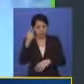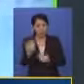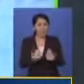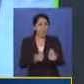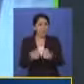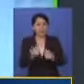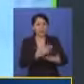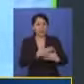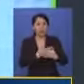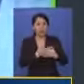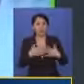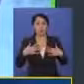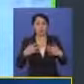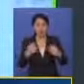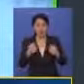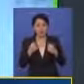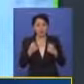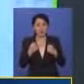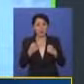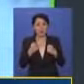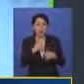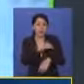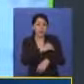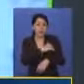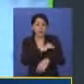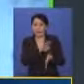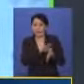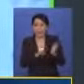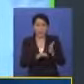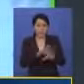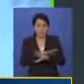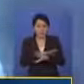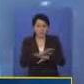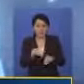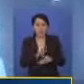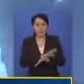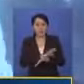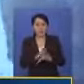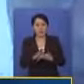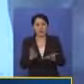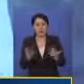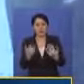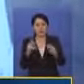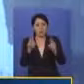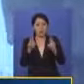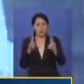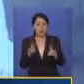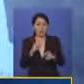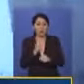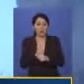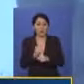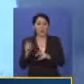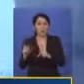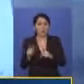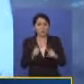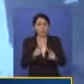тебу белсенді спорт түрінің бірі. Бізге дене қызуы көтерілген адам келмейді, әрі таза ауадамыз. Барлық санитарлық шараларды ұстануға